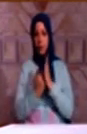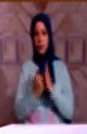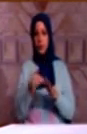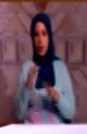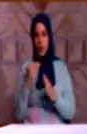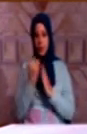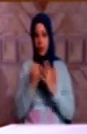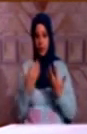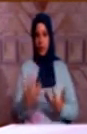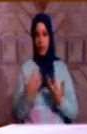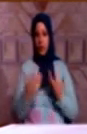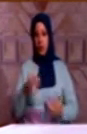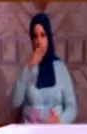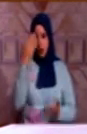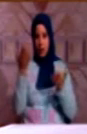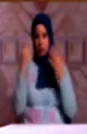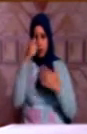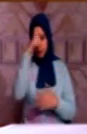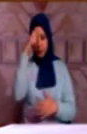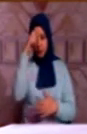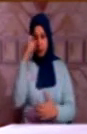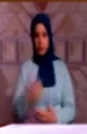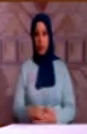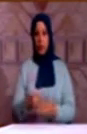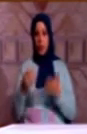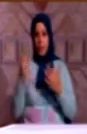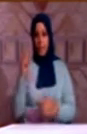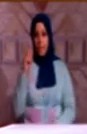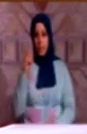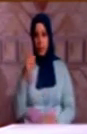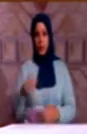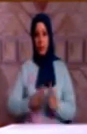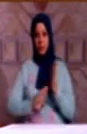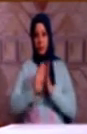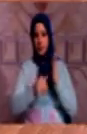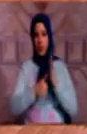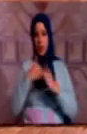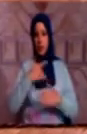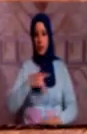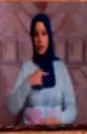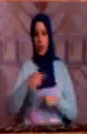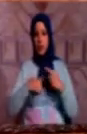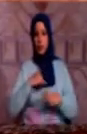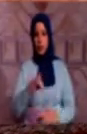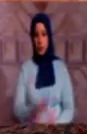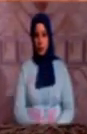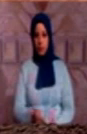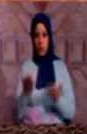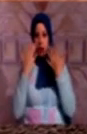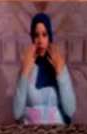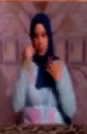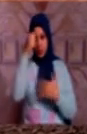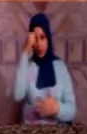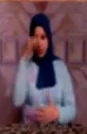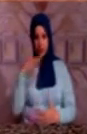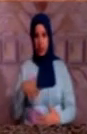في درجات الحراره بس ما زالت الرطوبه عاليه جدا وده اللي بيخلي احساسنا بالحر اكثر